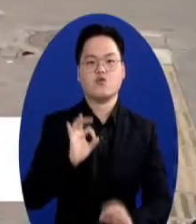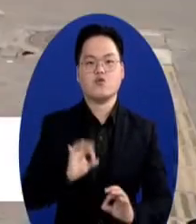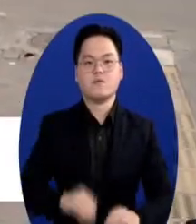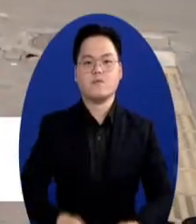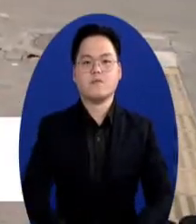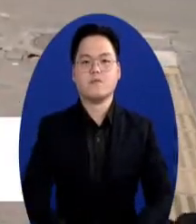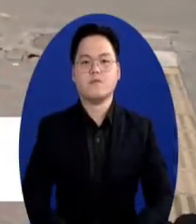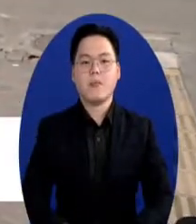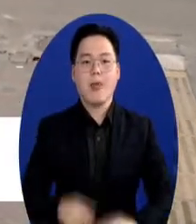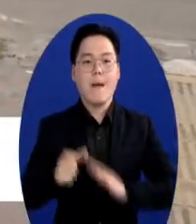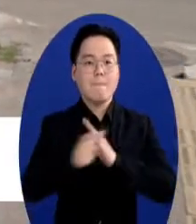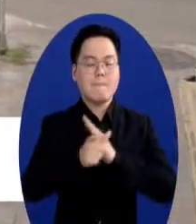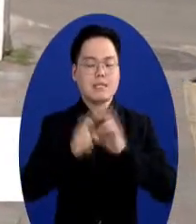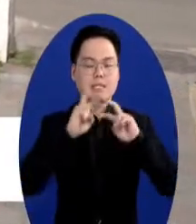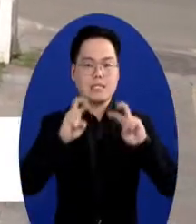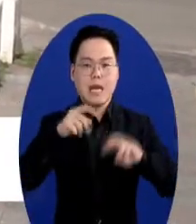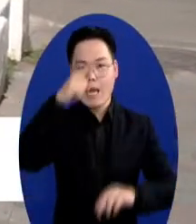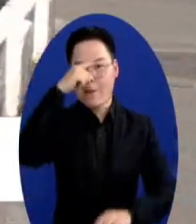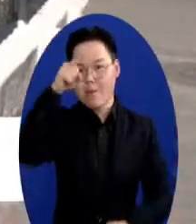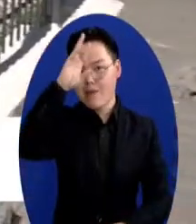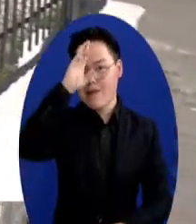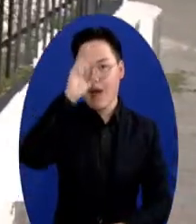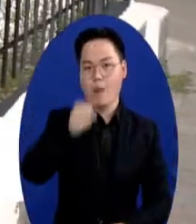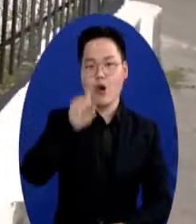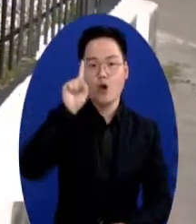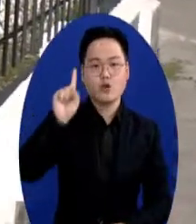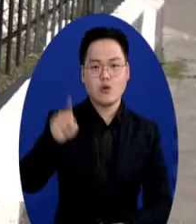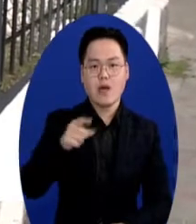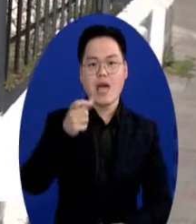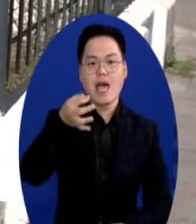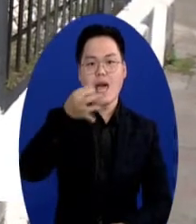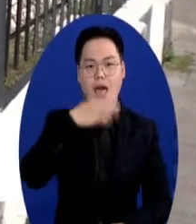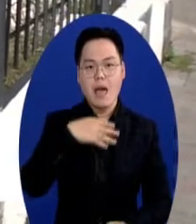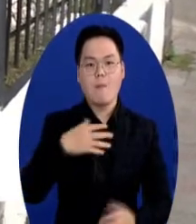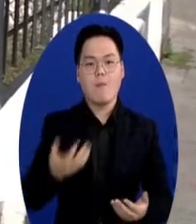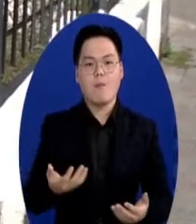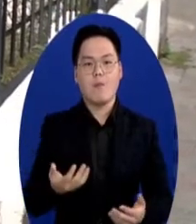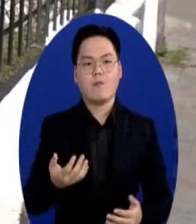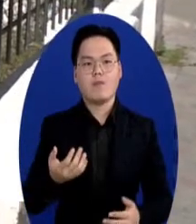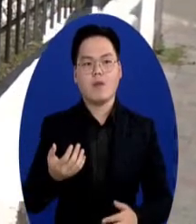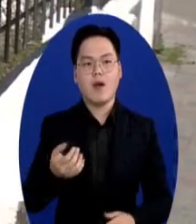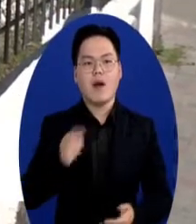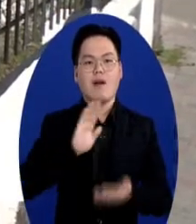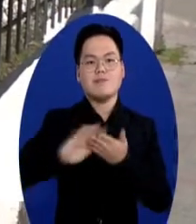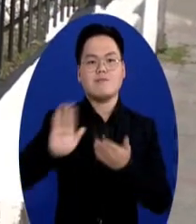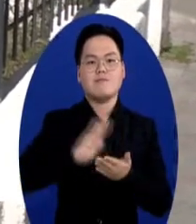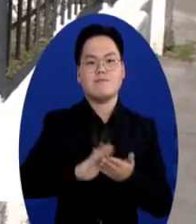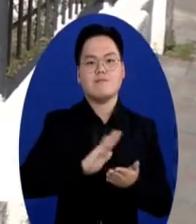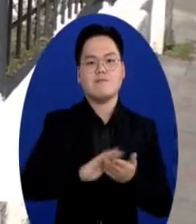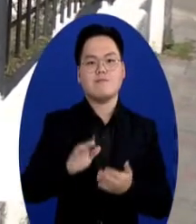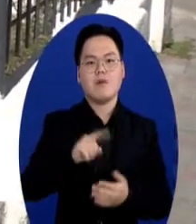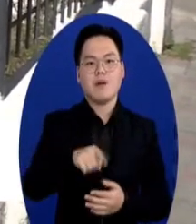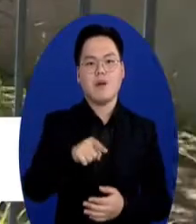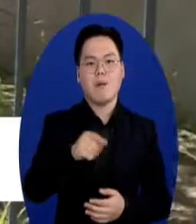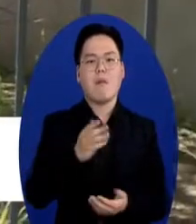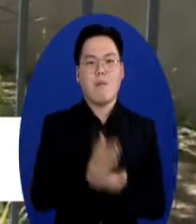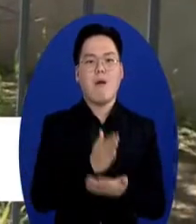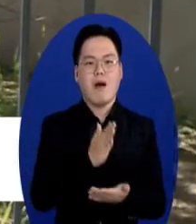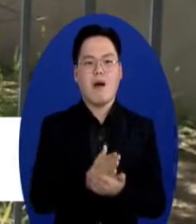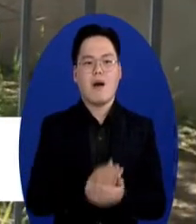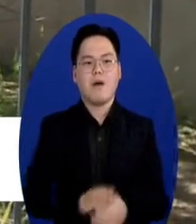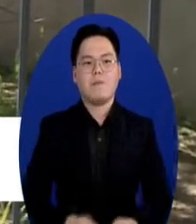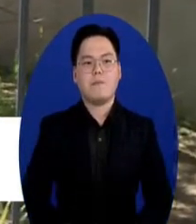тэг. Мэргэжлийн хяналт ч юм уу эсвэл эрүүл мэндийн яамнаас шөвшөөрөгдөөгөө эмийн бүтээгдэхүүнүүдээс худалдаж авдаг тохиолдол бас байдаг.